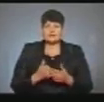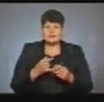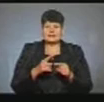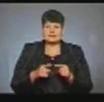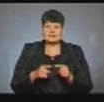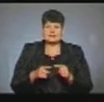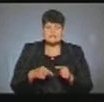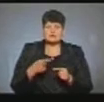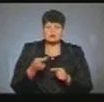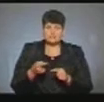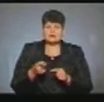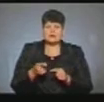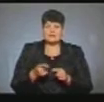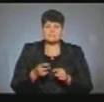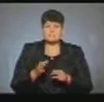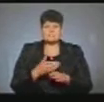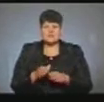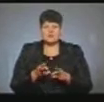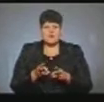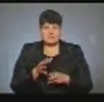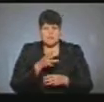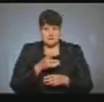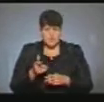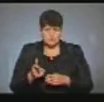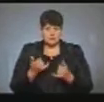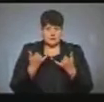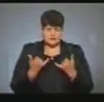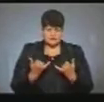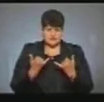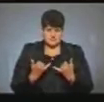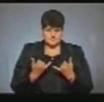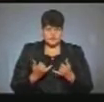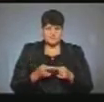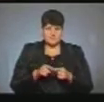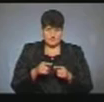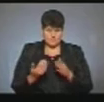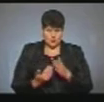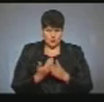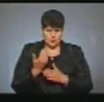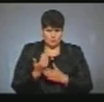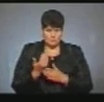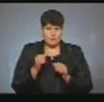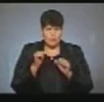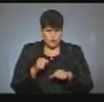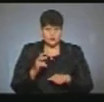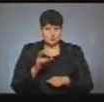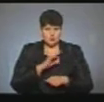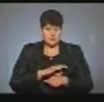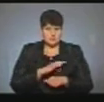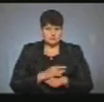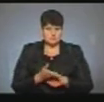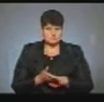наступний міжопалювальний період. Тобто наразі цим нововведенням може хтось